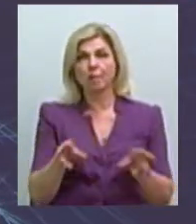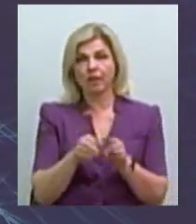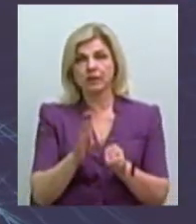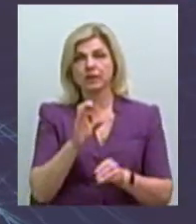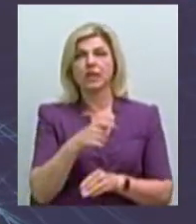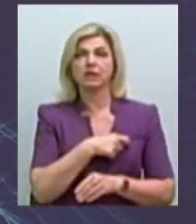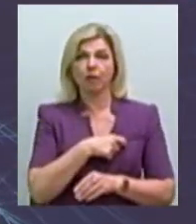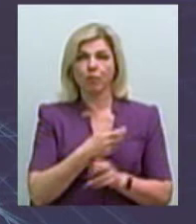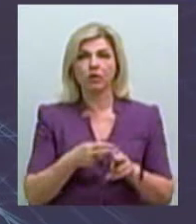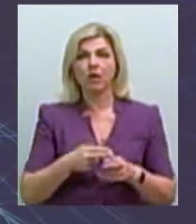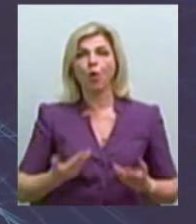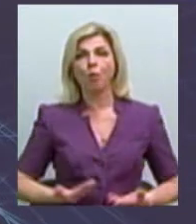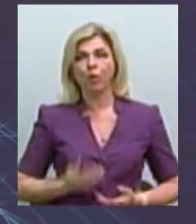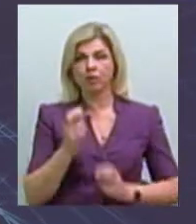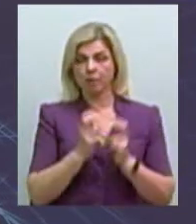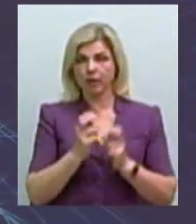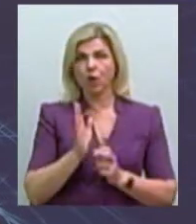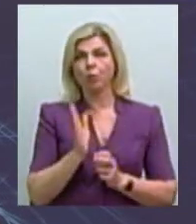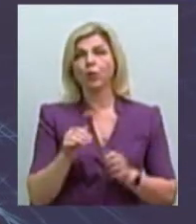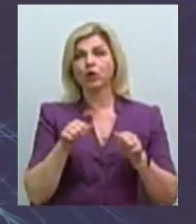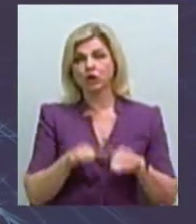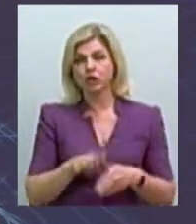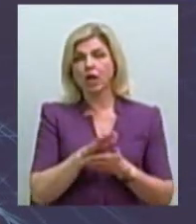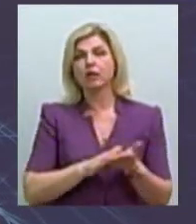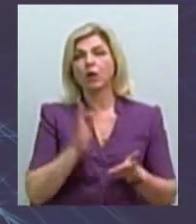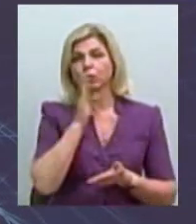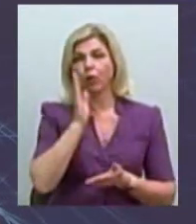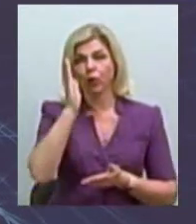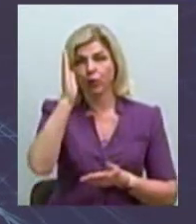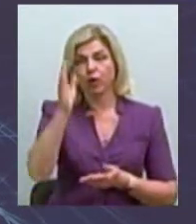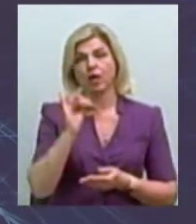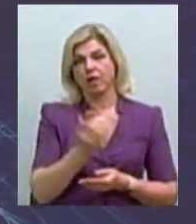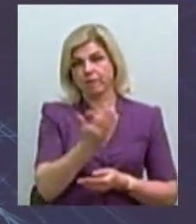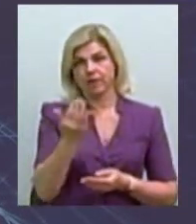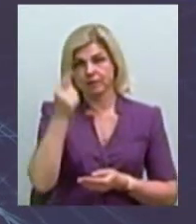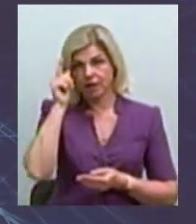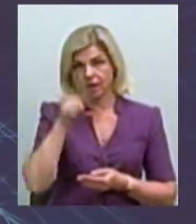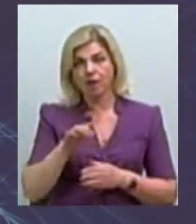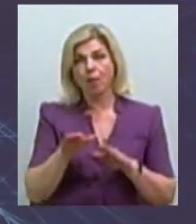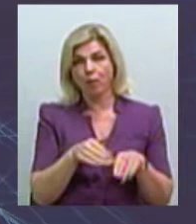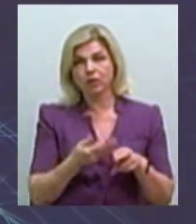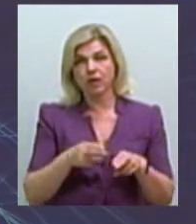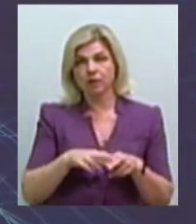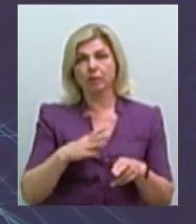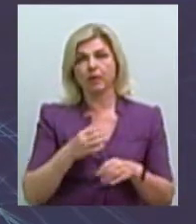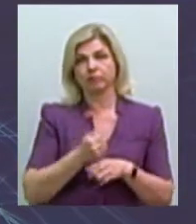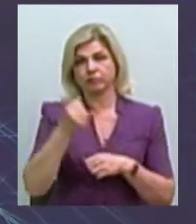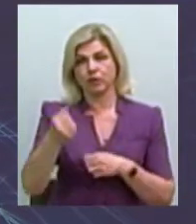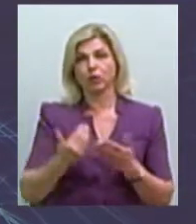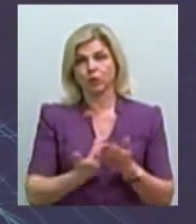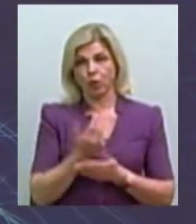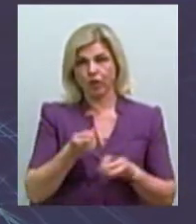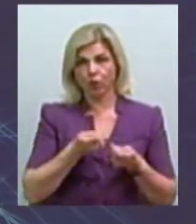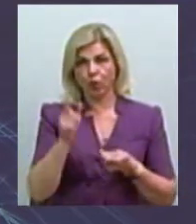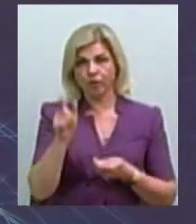тому що це комунальне підприємство, будуть вирішувати подальшу долю, і, як ви знаєте, то після того назначили нового керівника. І спір